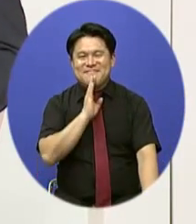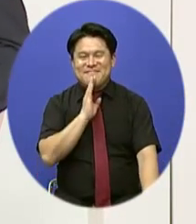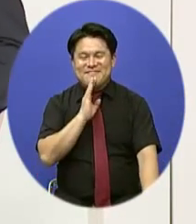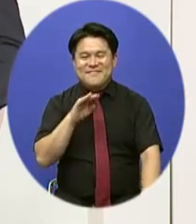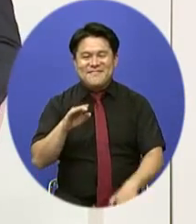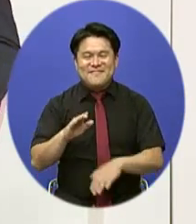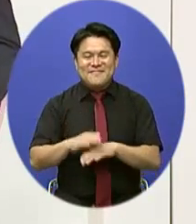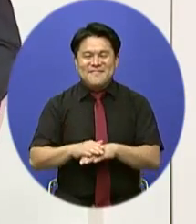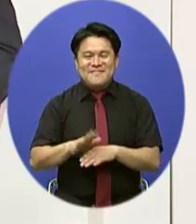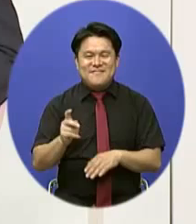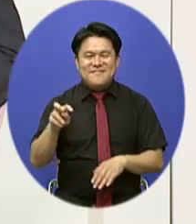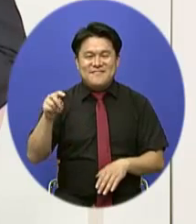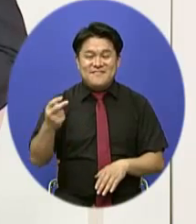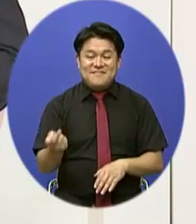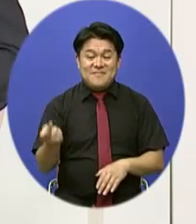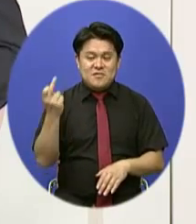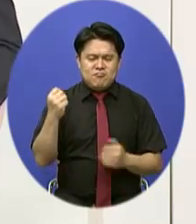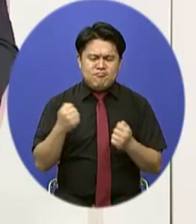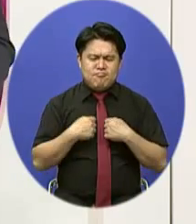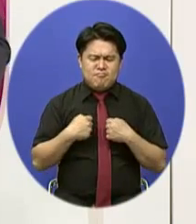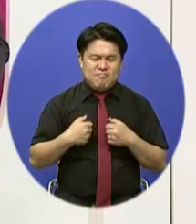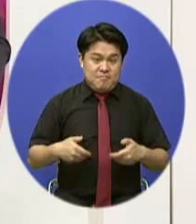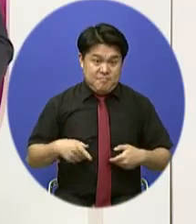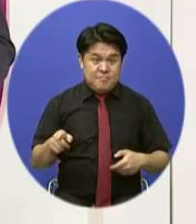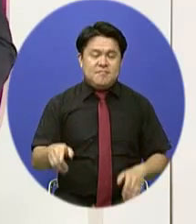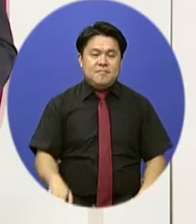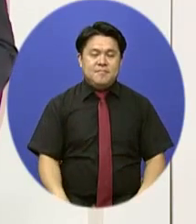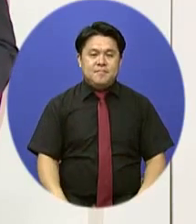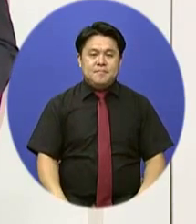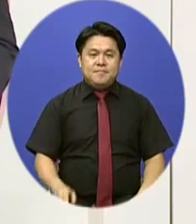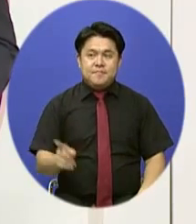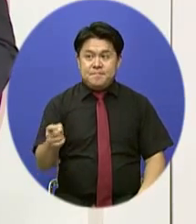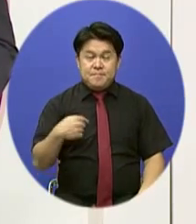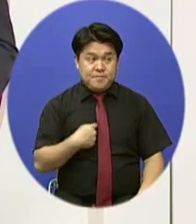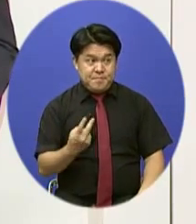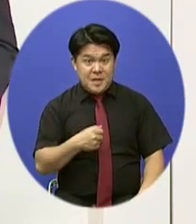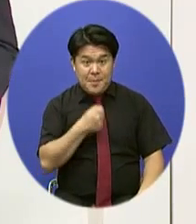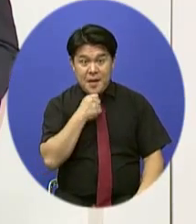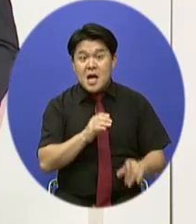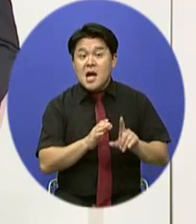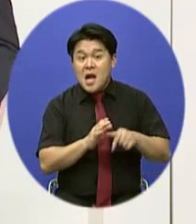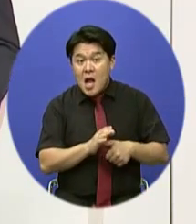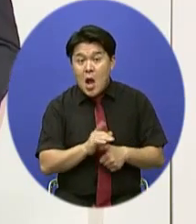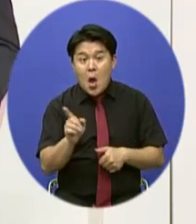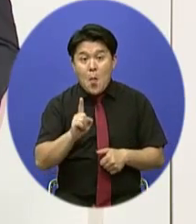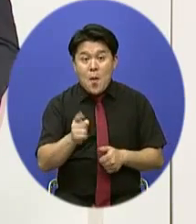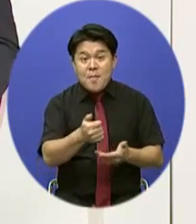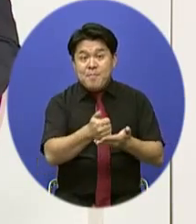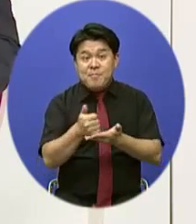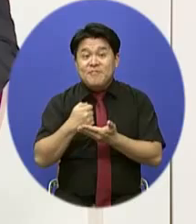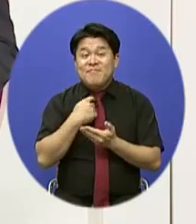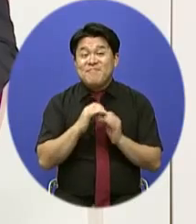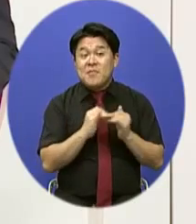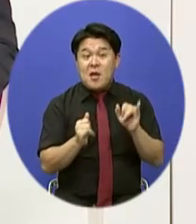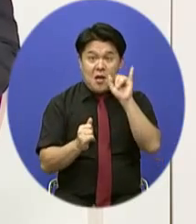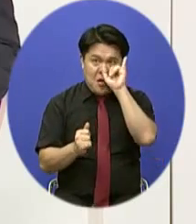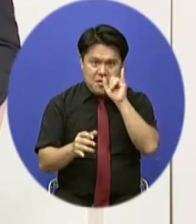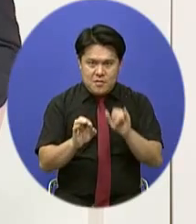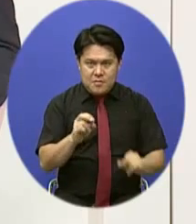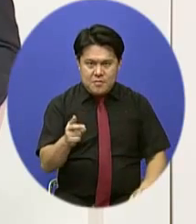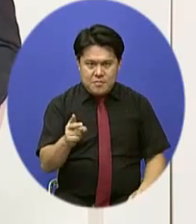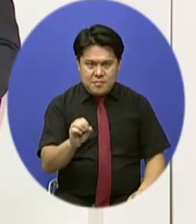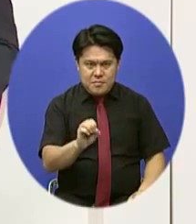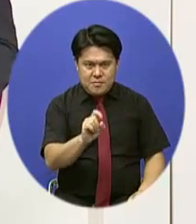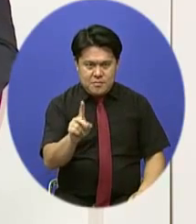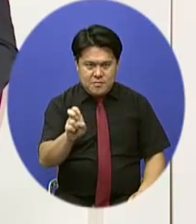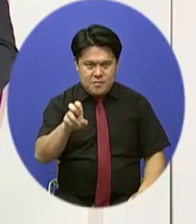형님도 네. 분발이 오시는 것 왜냐하면요. 예. 손봉수 씨하고 저하고 MC 했을 때 이렇게 단골 손님들이 계셨어요. 영암의 미용실